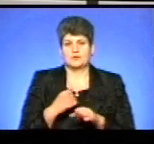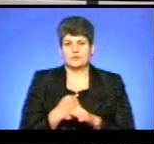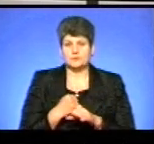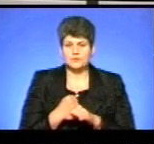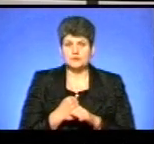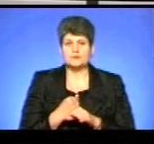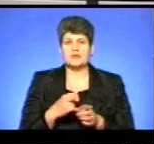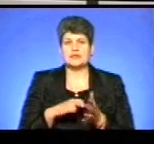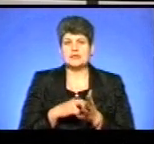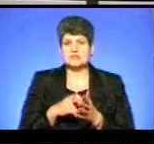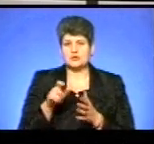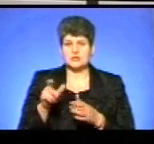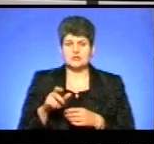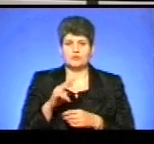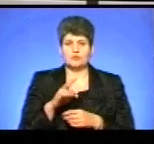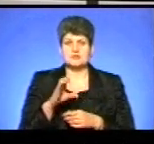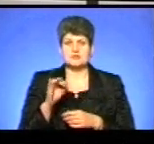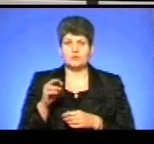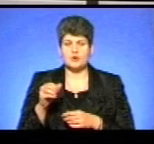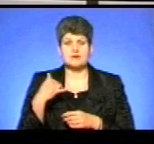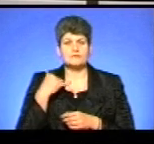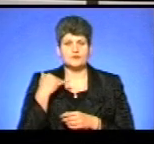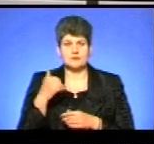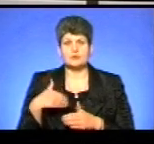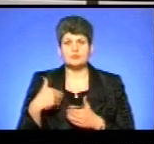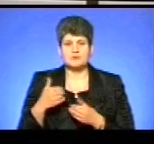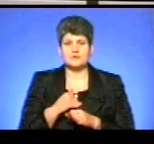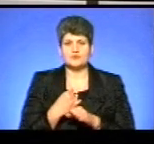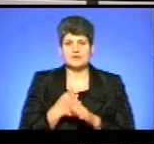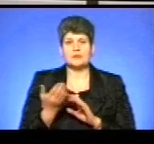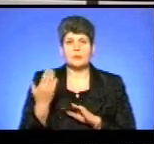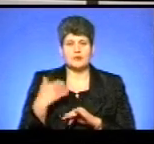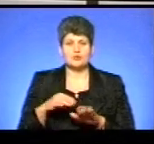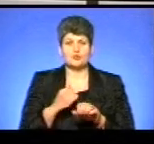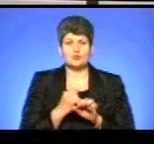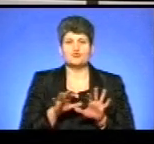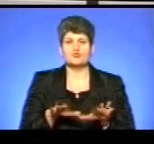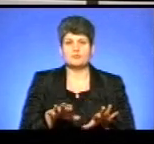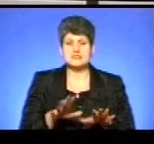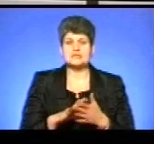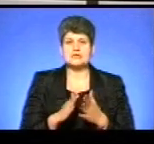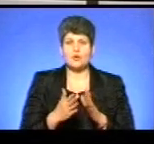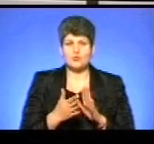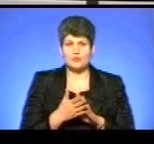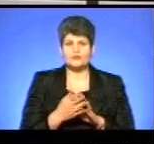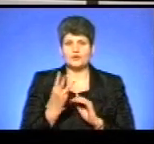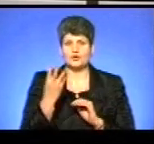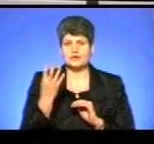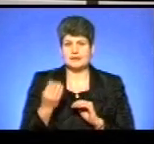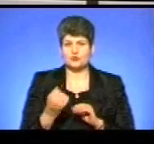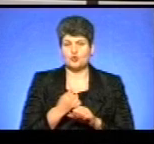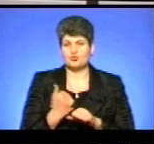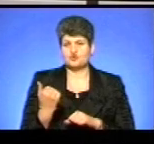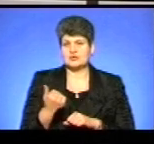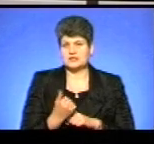словами листоноші Любові Сімори, їй телефонували з пропозицією працювати на попередньому робочому місці за умовами триденного робочого